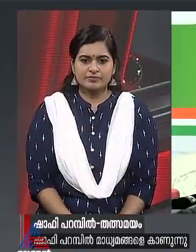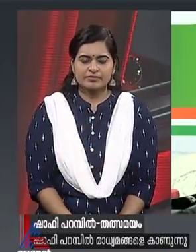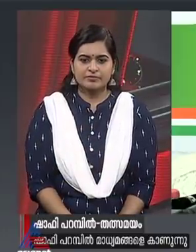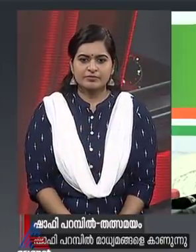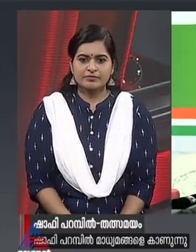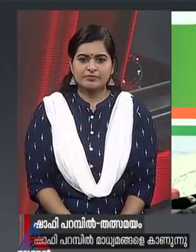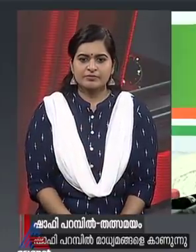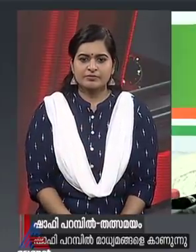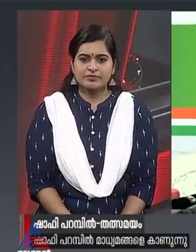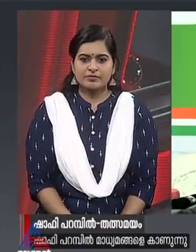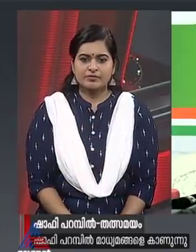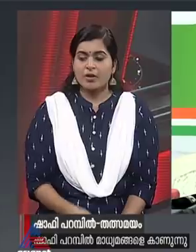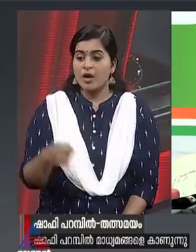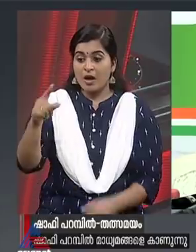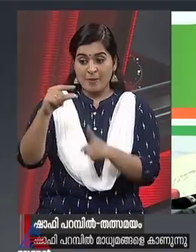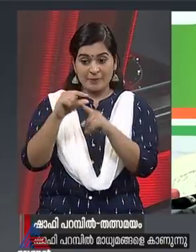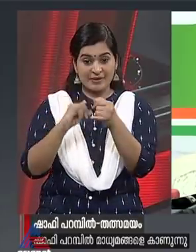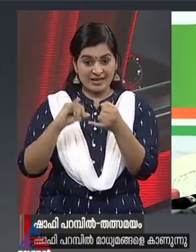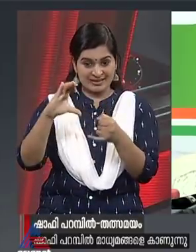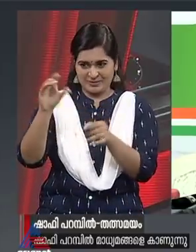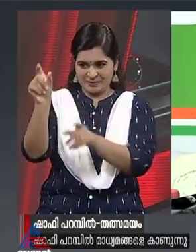അവരുടെ വാദങ്ങളിലെ ശരിയാണ്